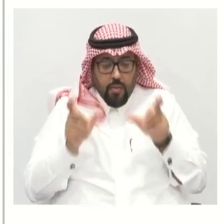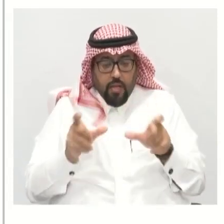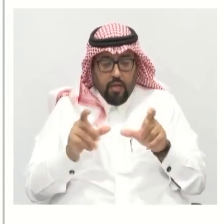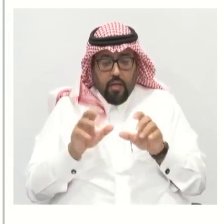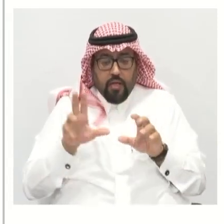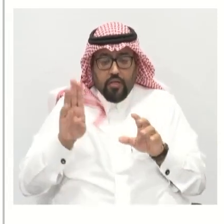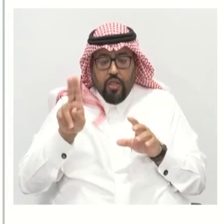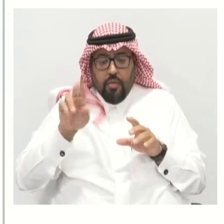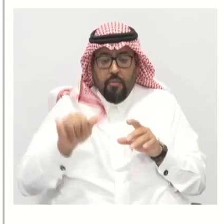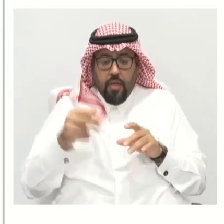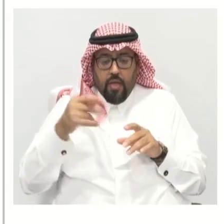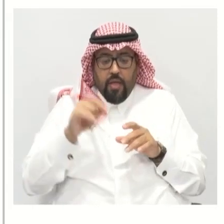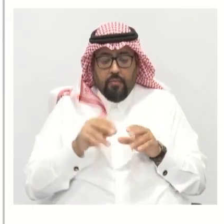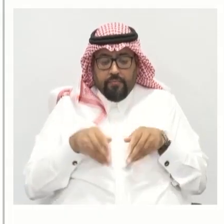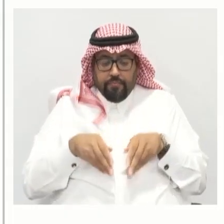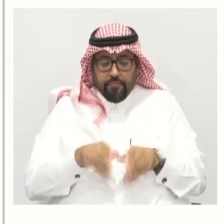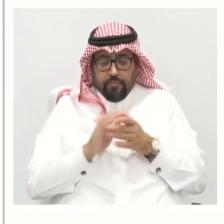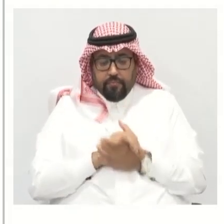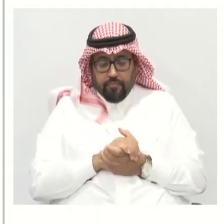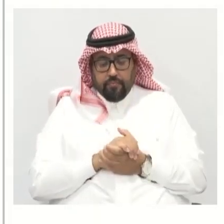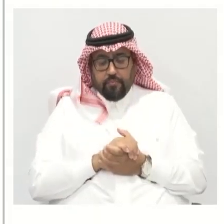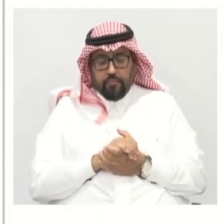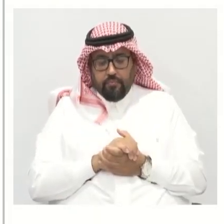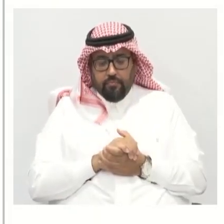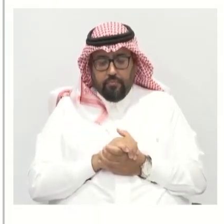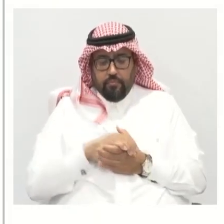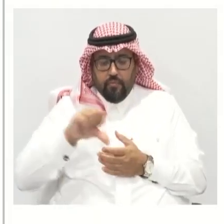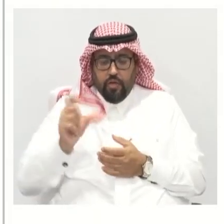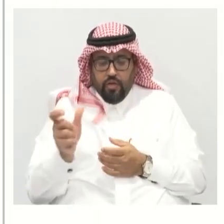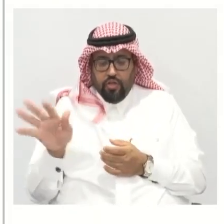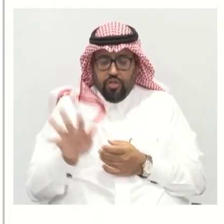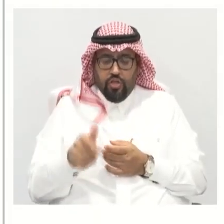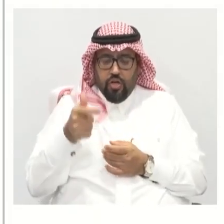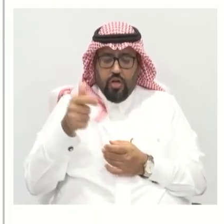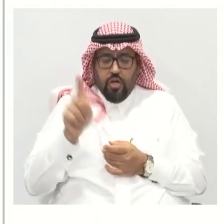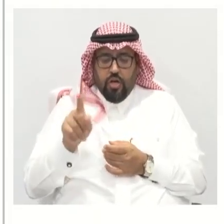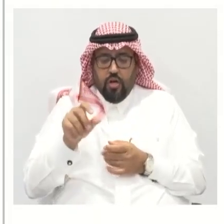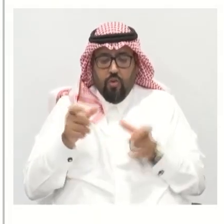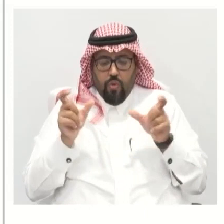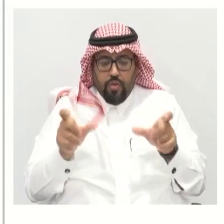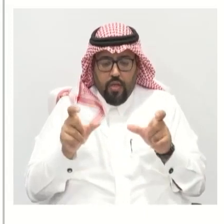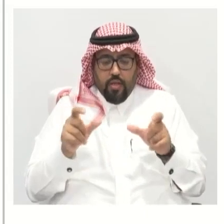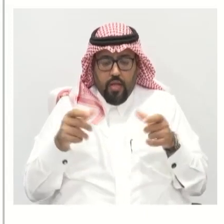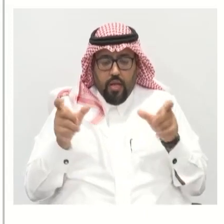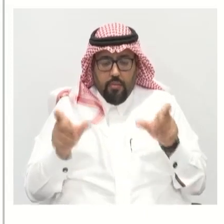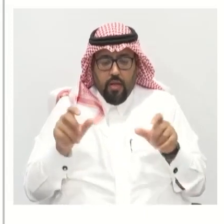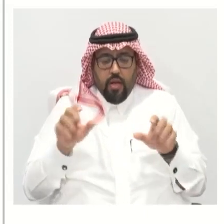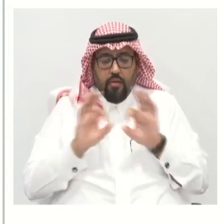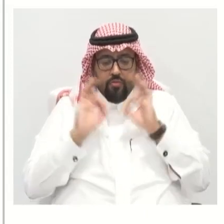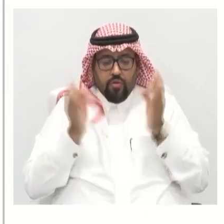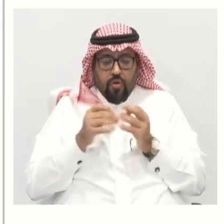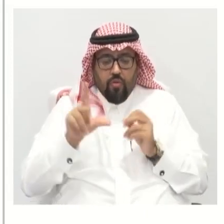الاجتماعيه ما ياتي انشاء وحدات الحمايه الاجتماعيه